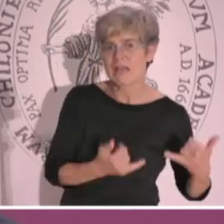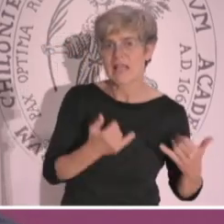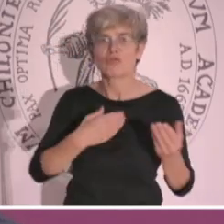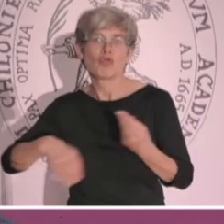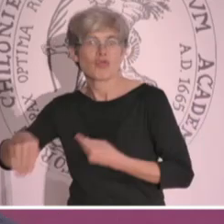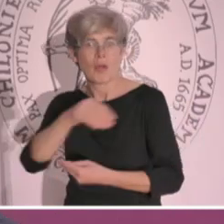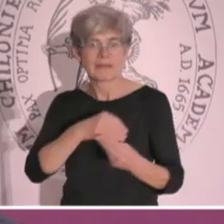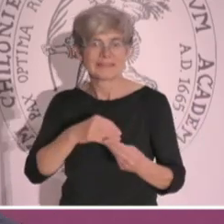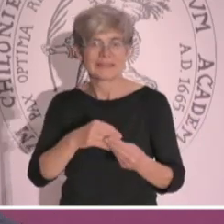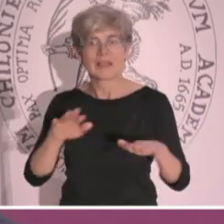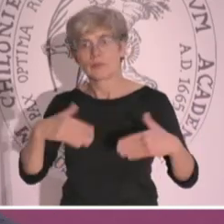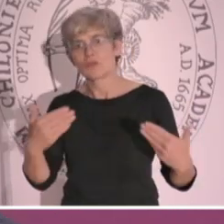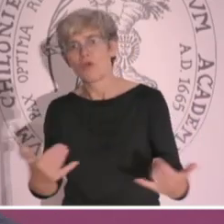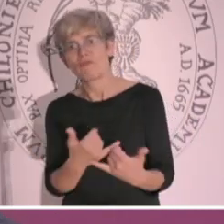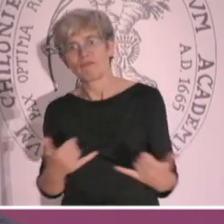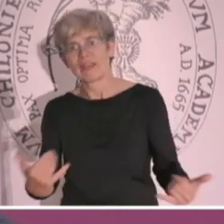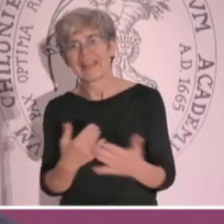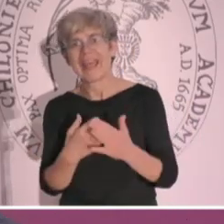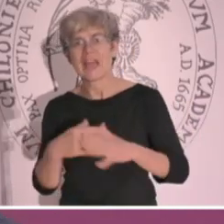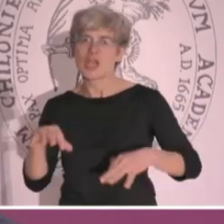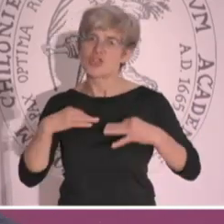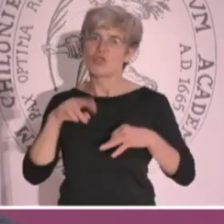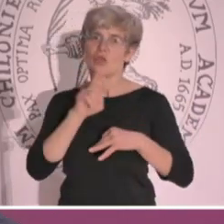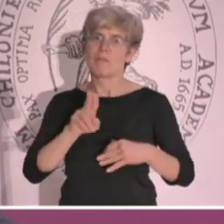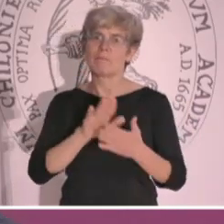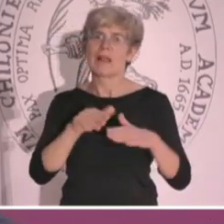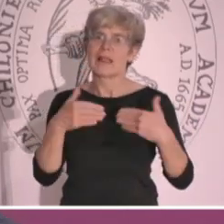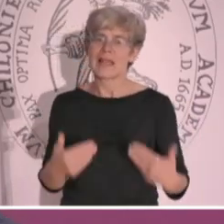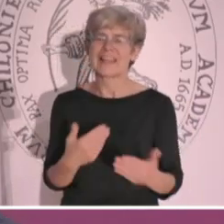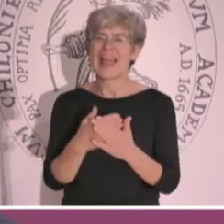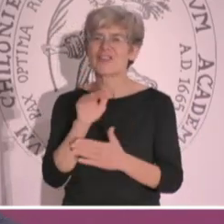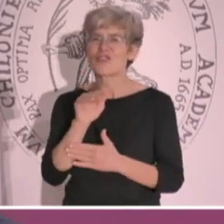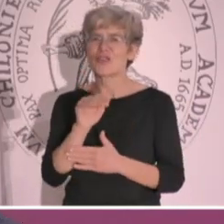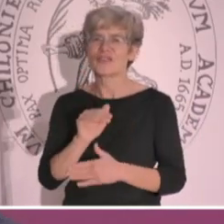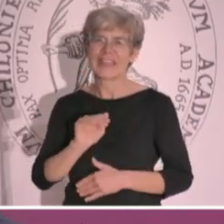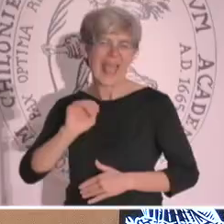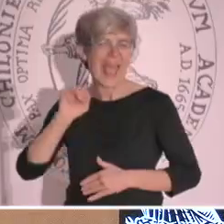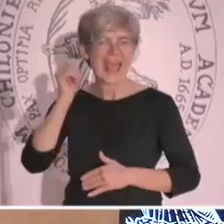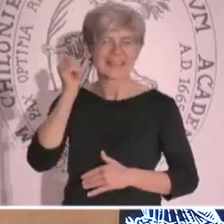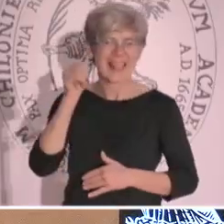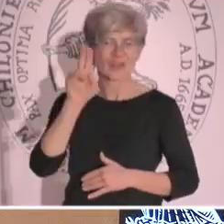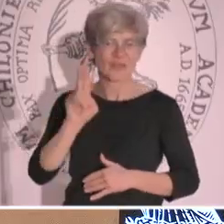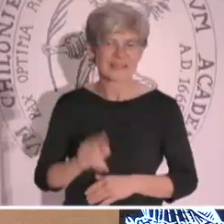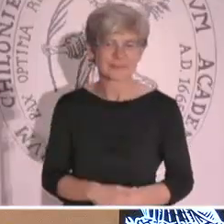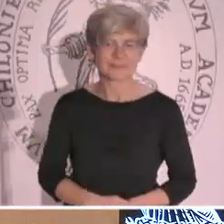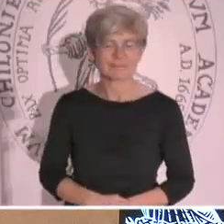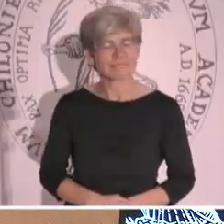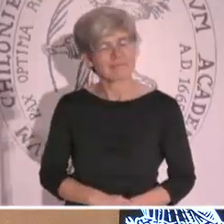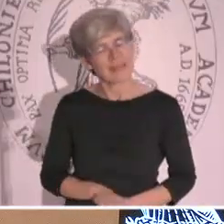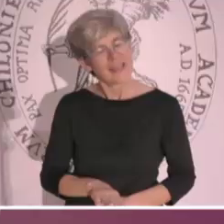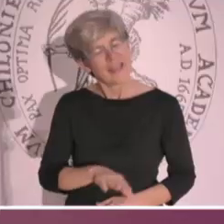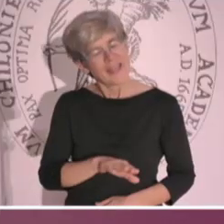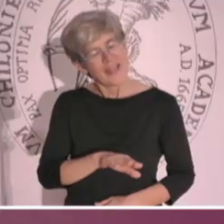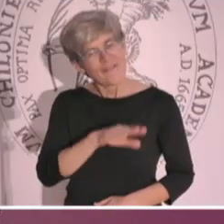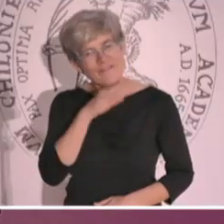einer gesunden Universität wünschen würden, einer zukünftigen Exzellenzuniversität. Ja, vielen herzlichen Dank. Zum